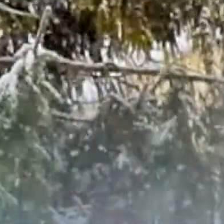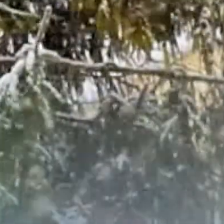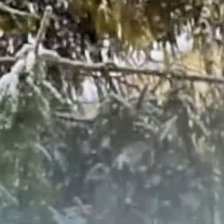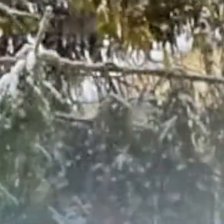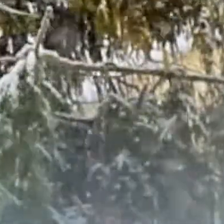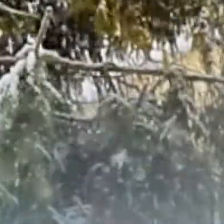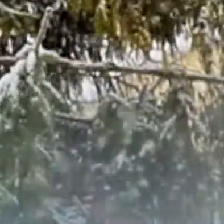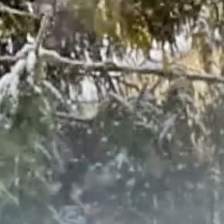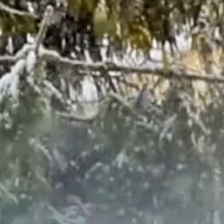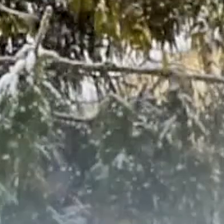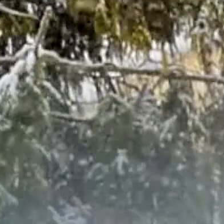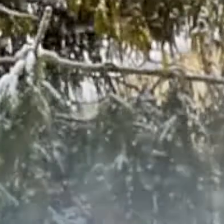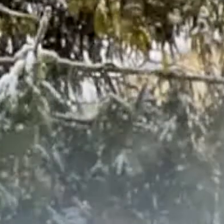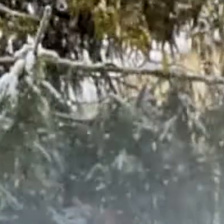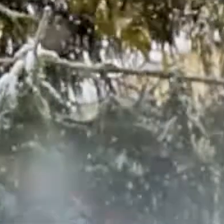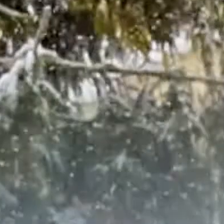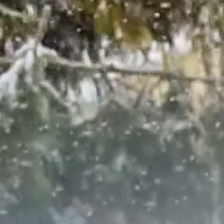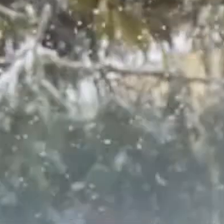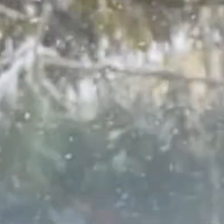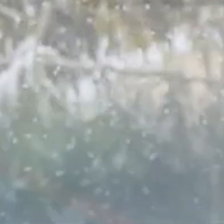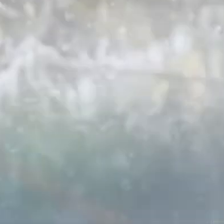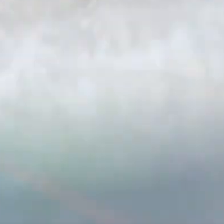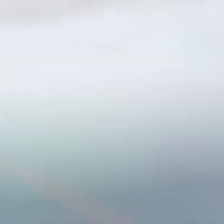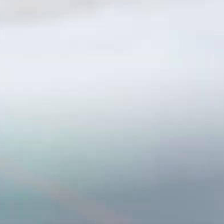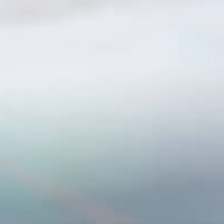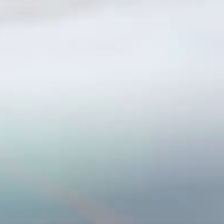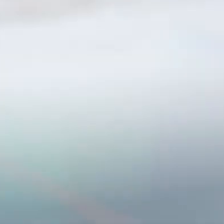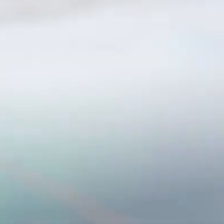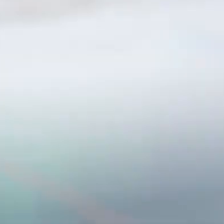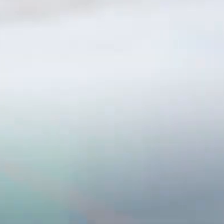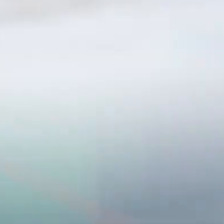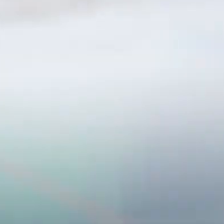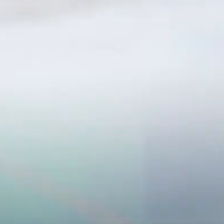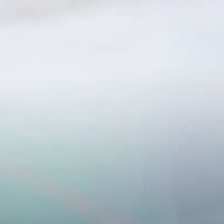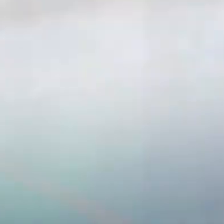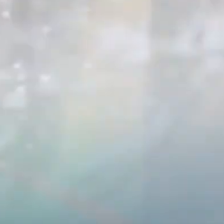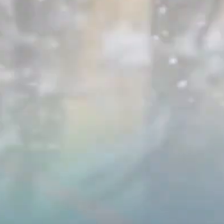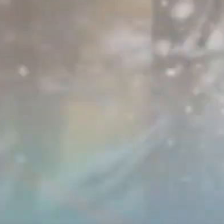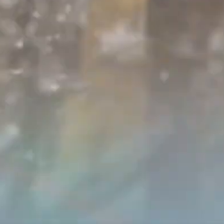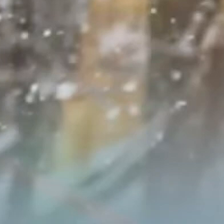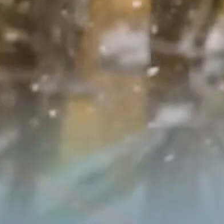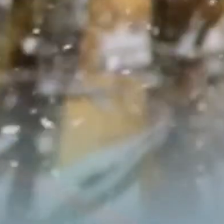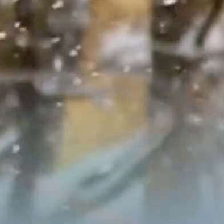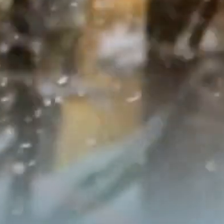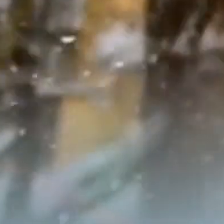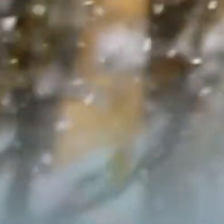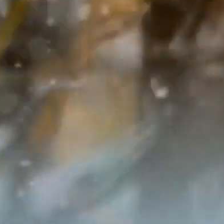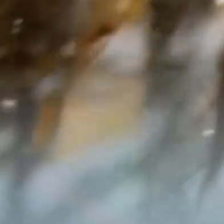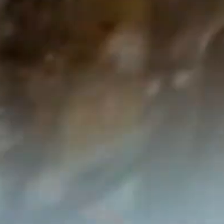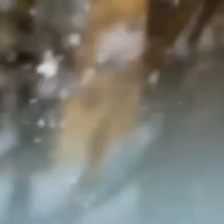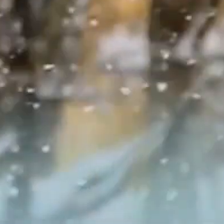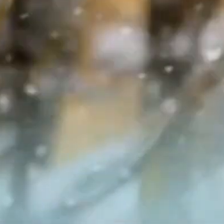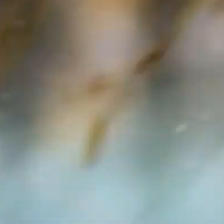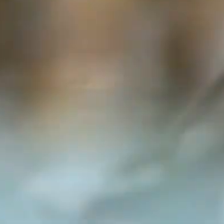Богослова и Иоанна Златоуста. У гэты день жанчыны не выконвали тяжкую хатнюю работу, а мужчынам, наадварот, дозволялись